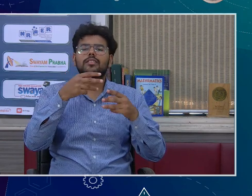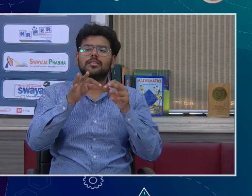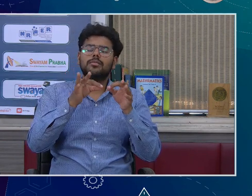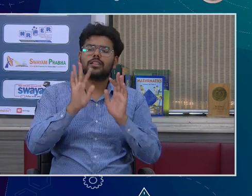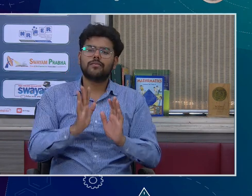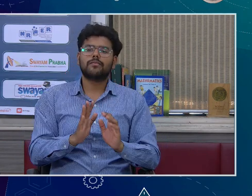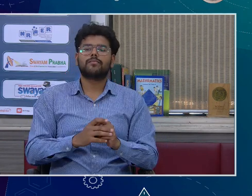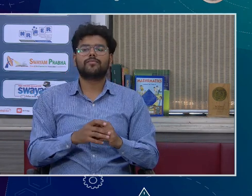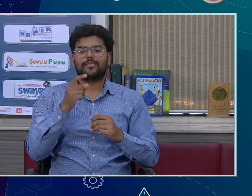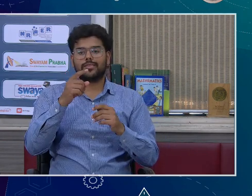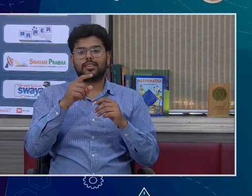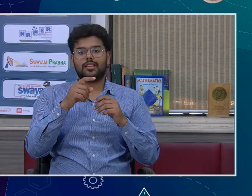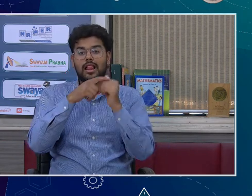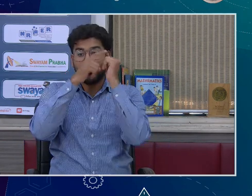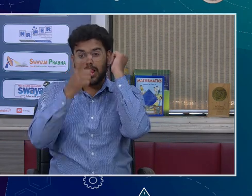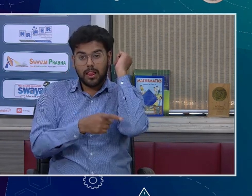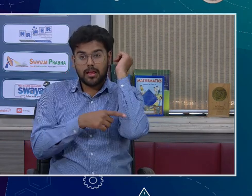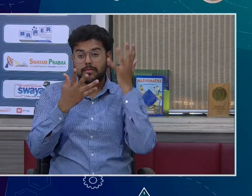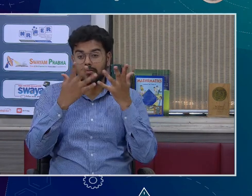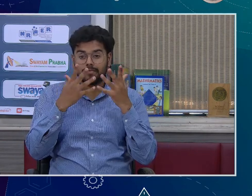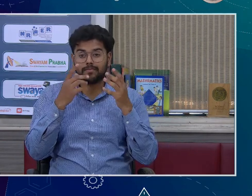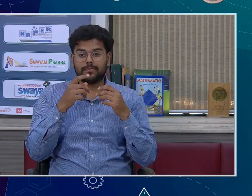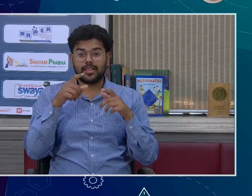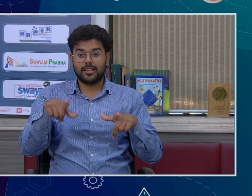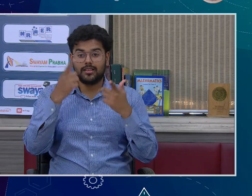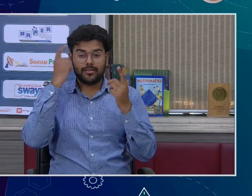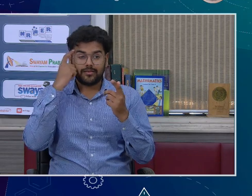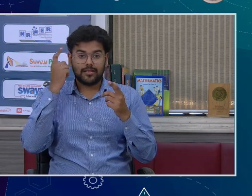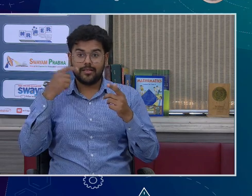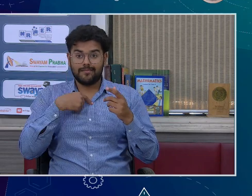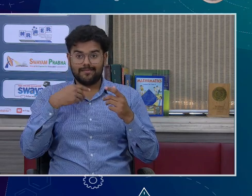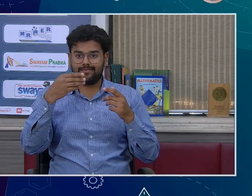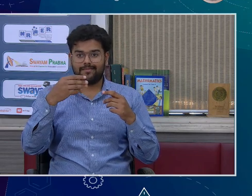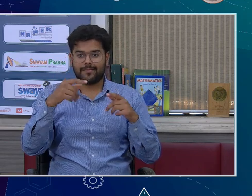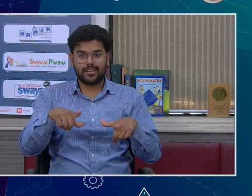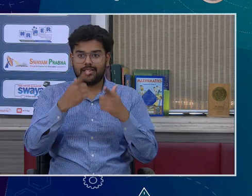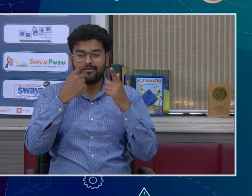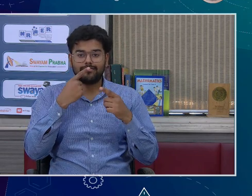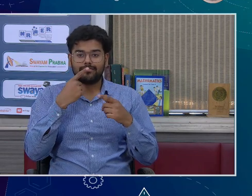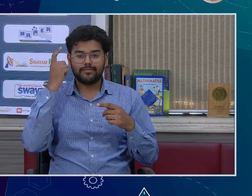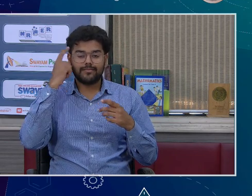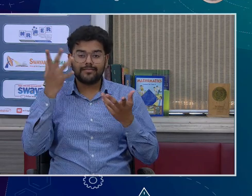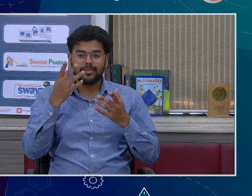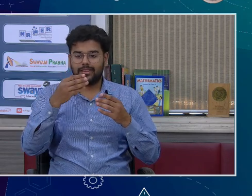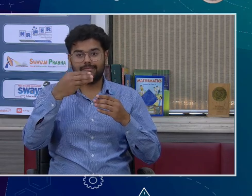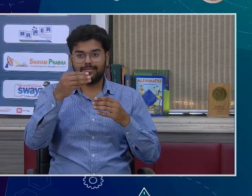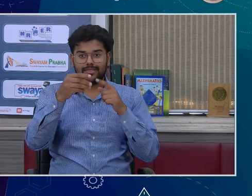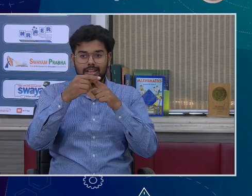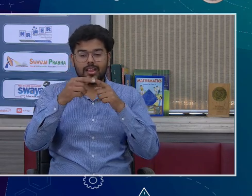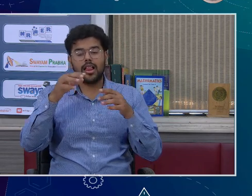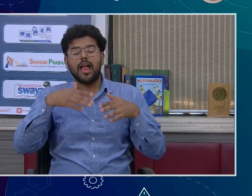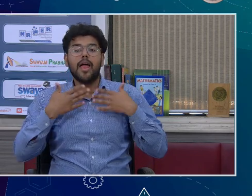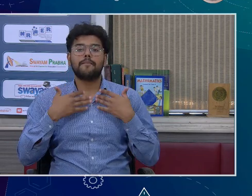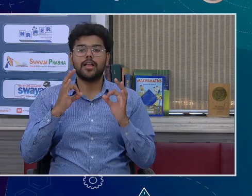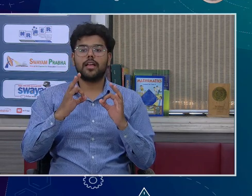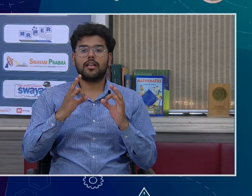realized कि मेरे पत्तों जैसा किसी के पास ऐसा नहीं है, मैं अपने पत्तों से ही खुश हूँ. Right.